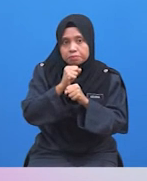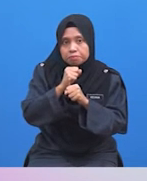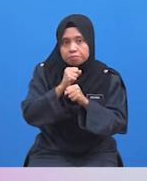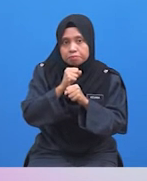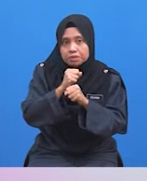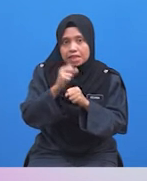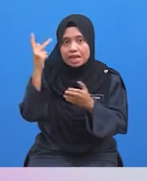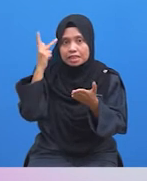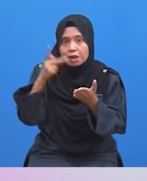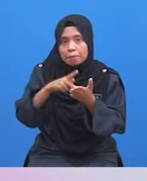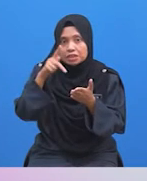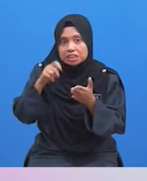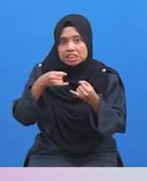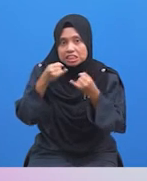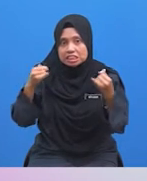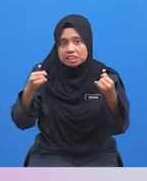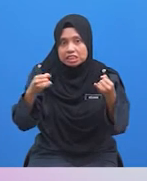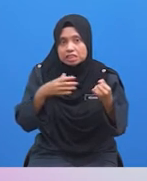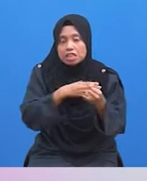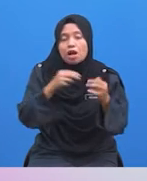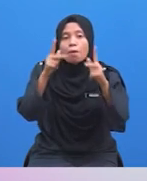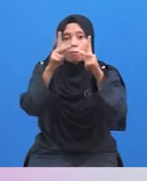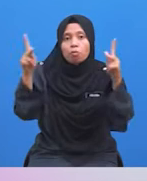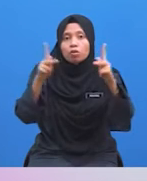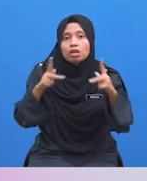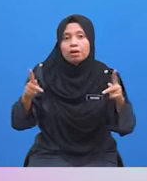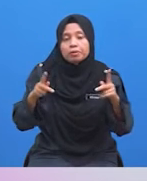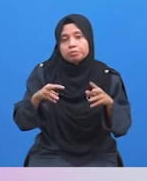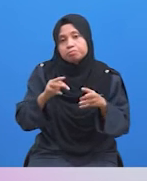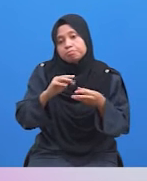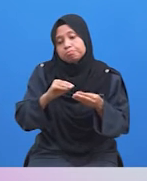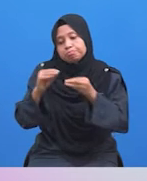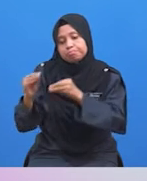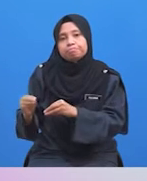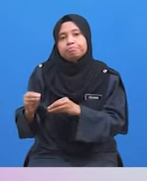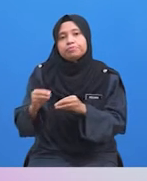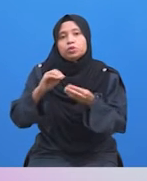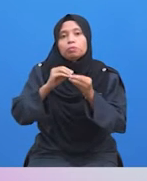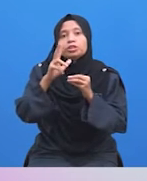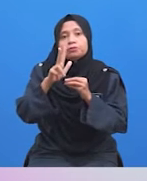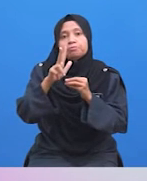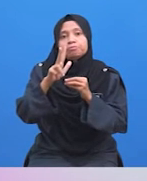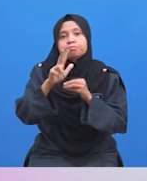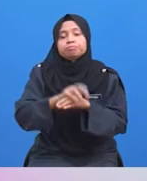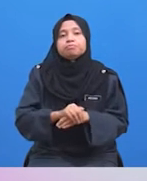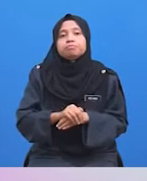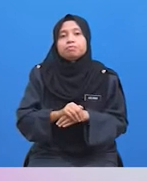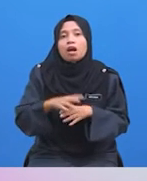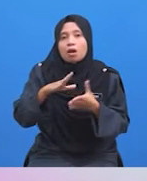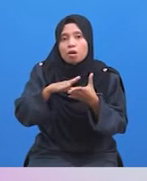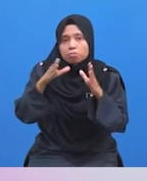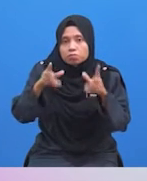mengenal pasti jenis-jenis migrasi dan pola migrasi objektif yang ke-13